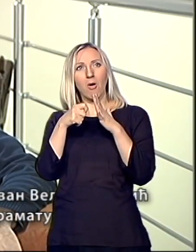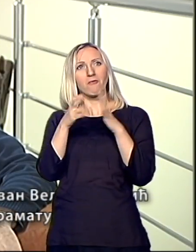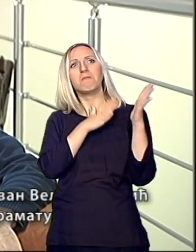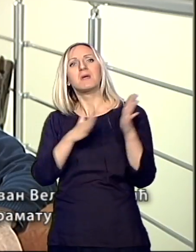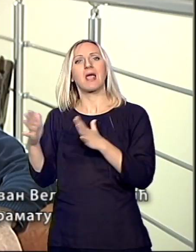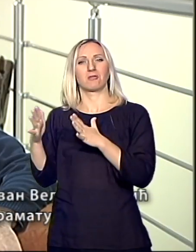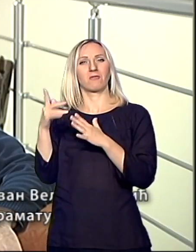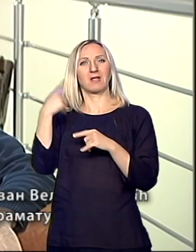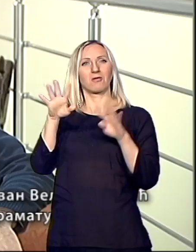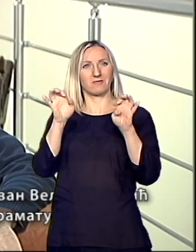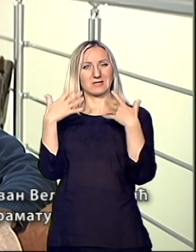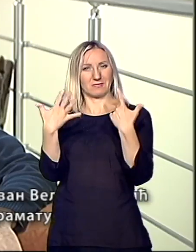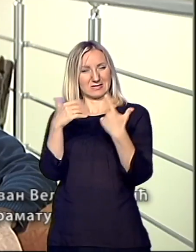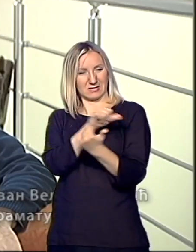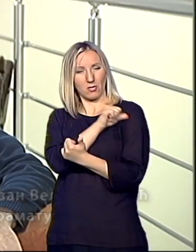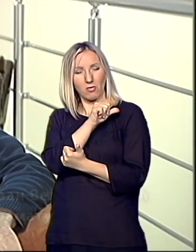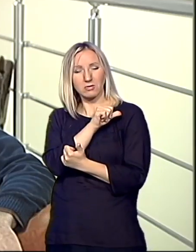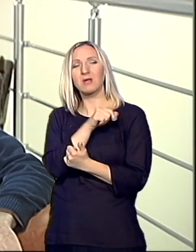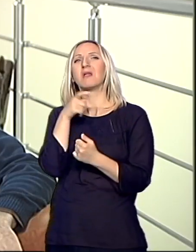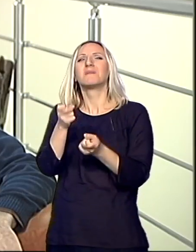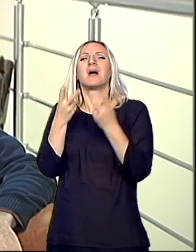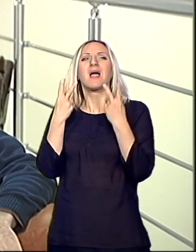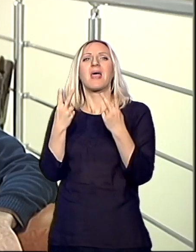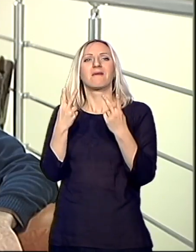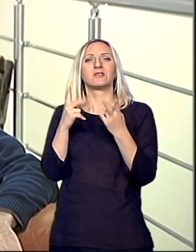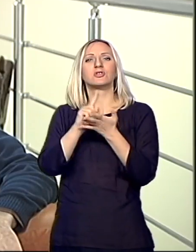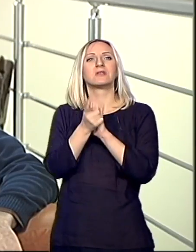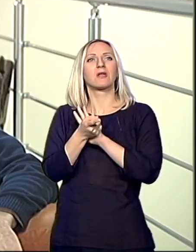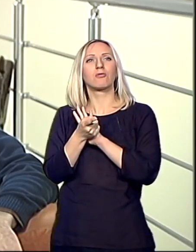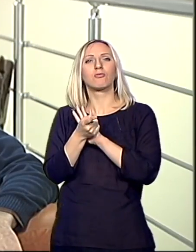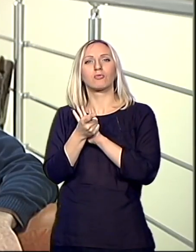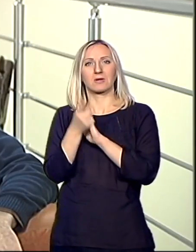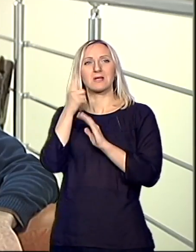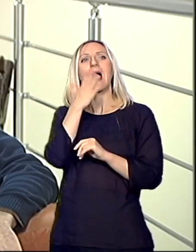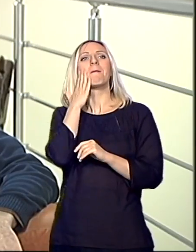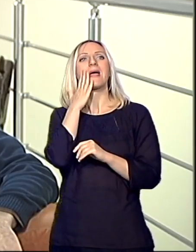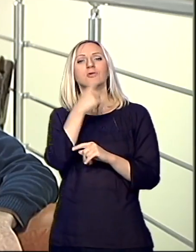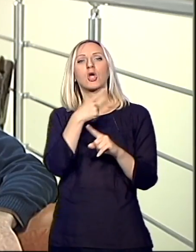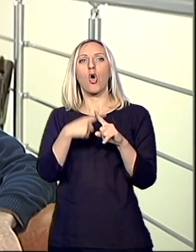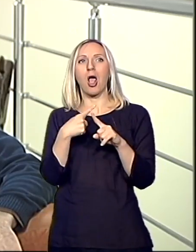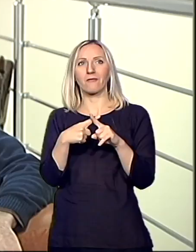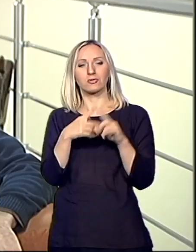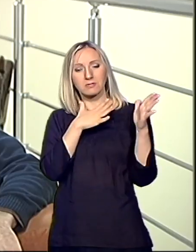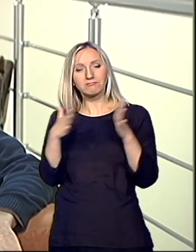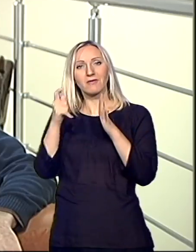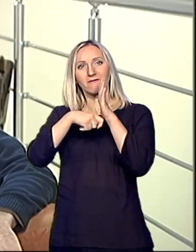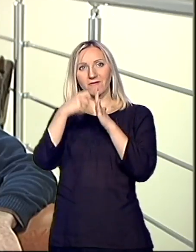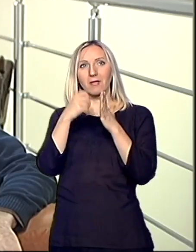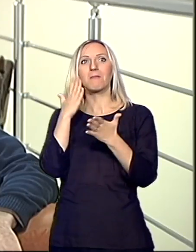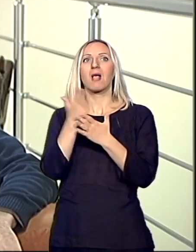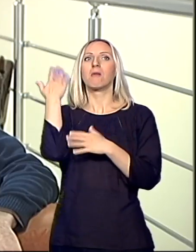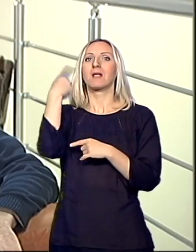70-ih godina, ali ključni trenuci za američki hollywoodski mainstream film su se događali